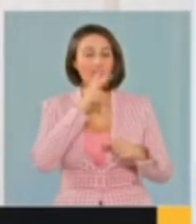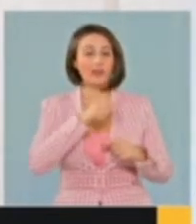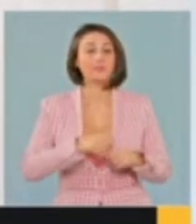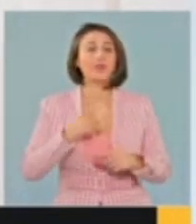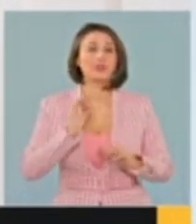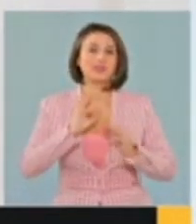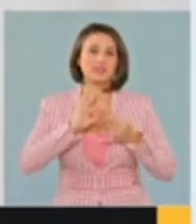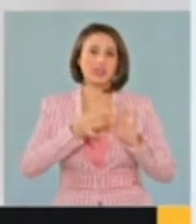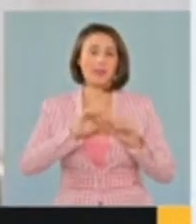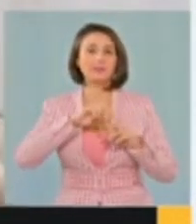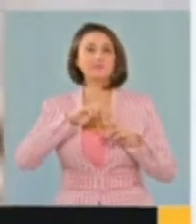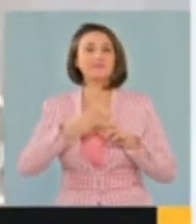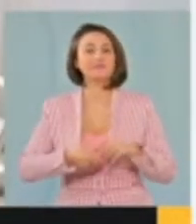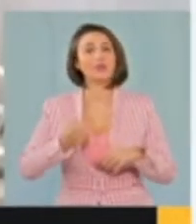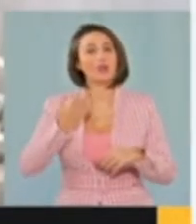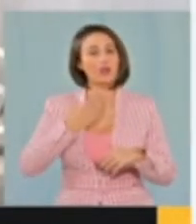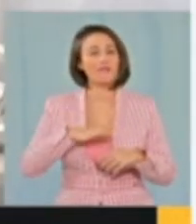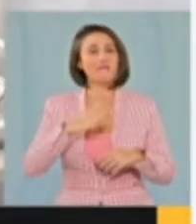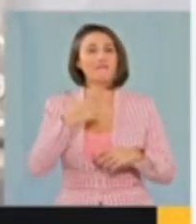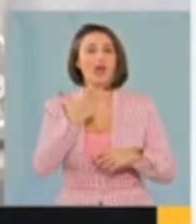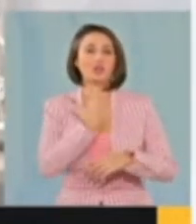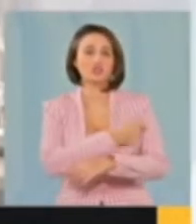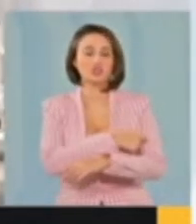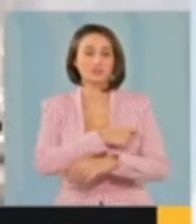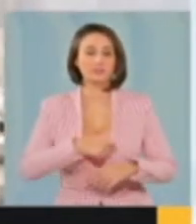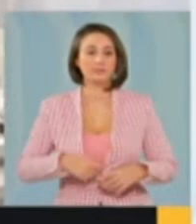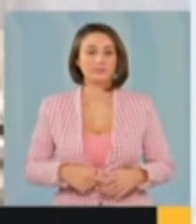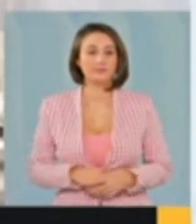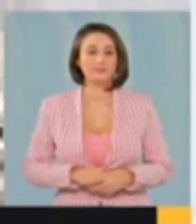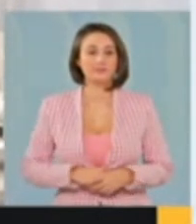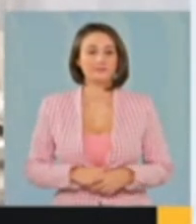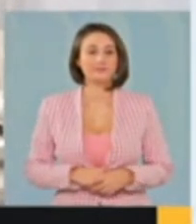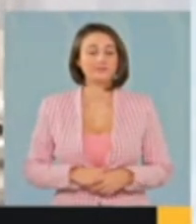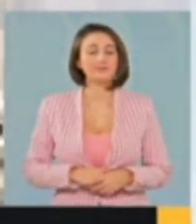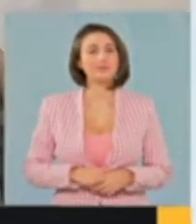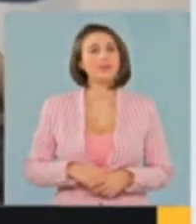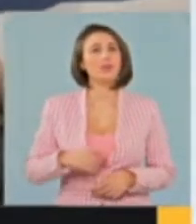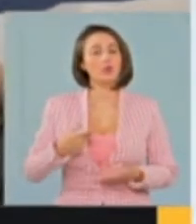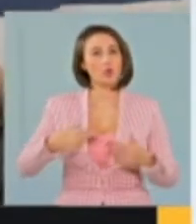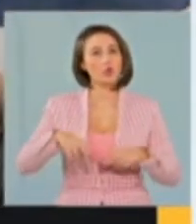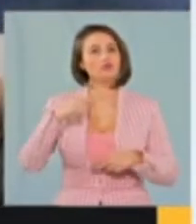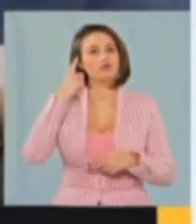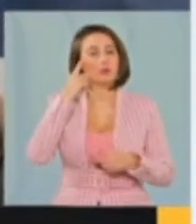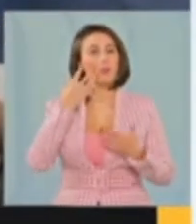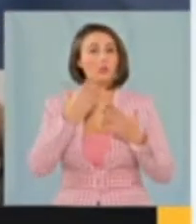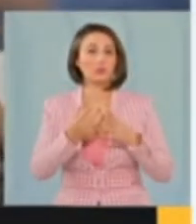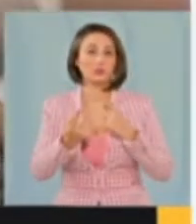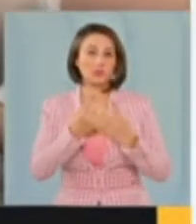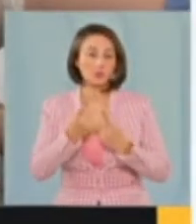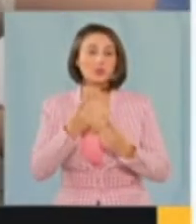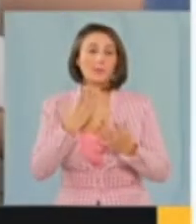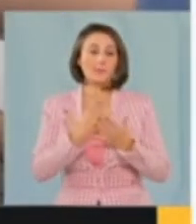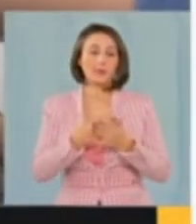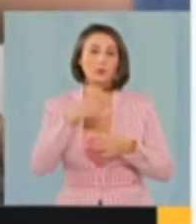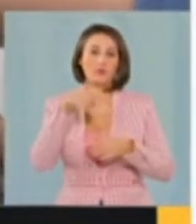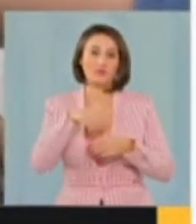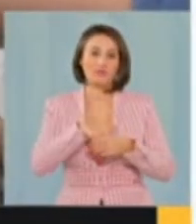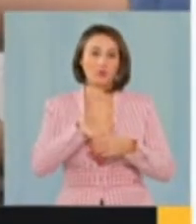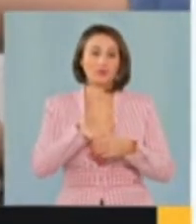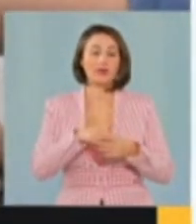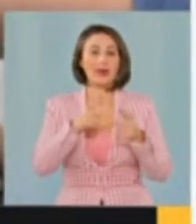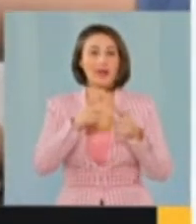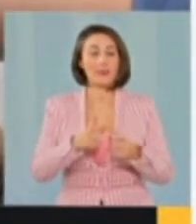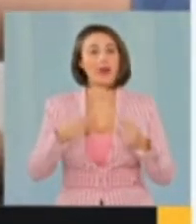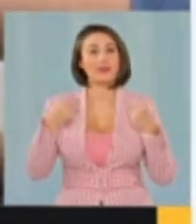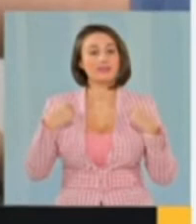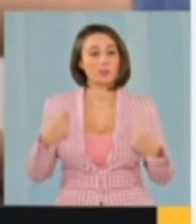a dus la prăbușirea intenției de vaccinare. Știm că s-au demarat discuțiile deja pentru votul în